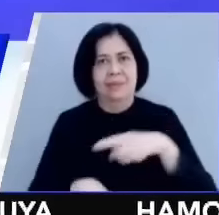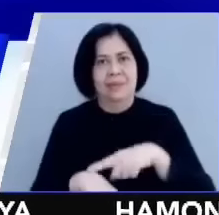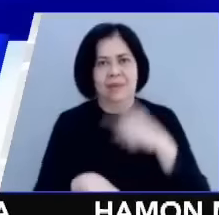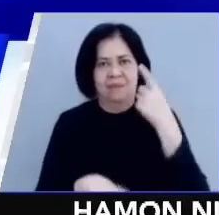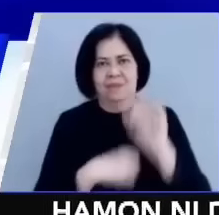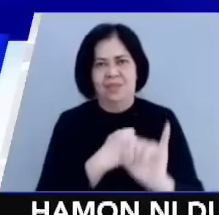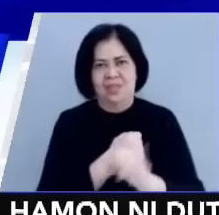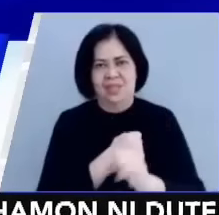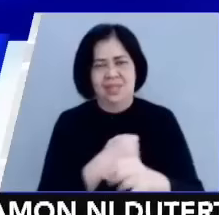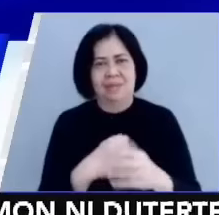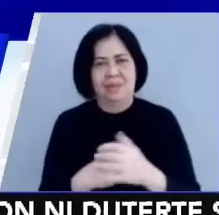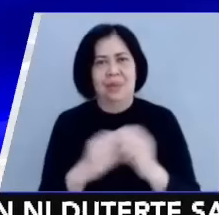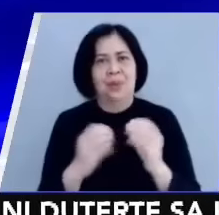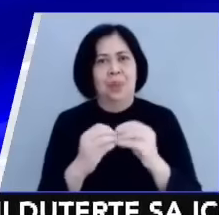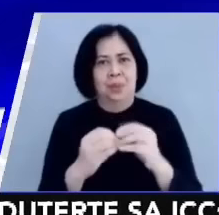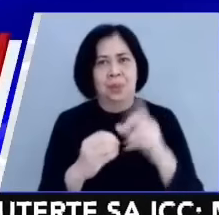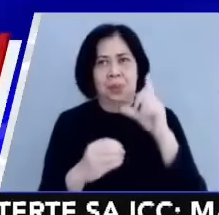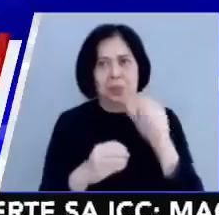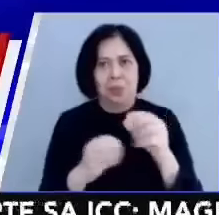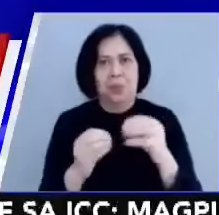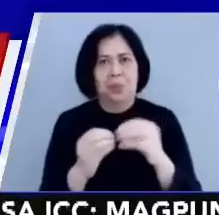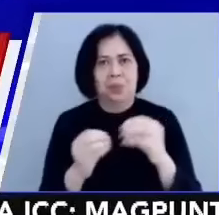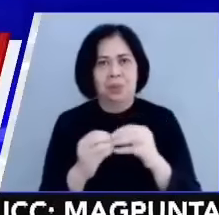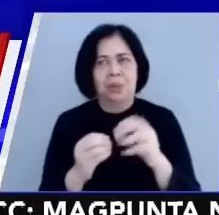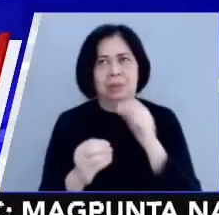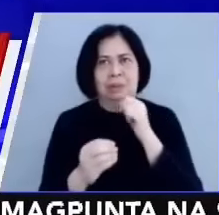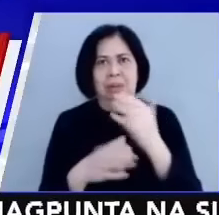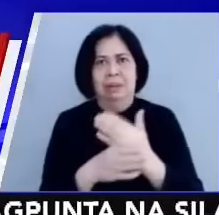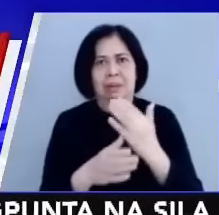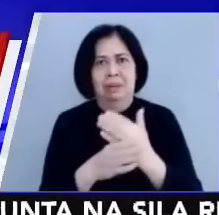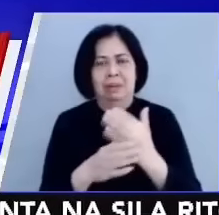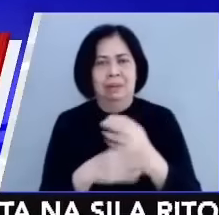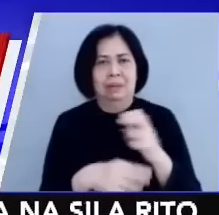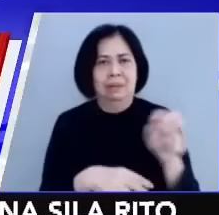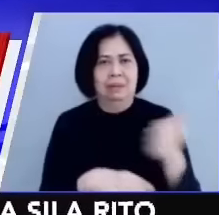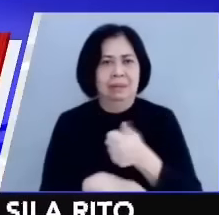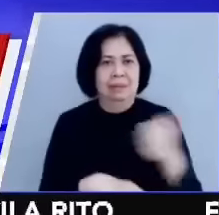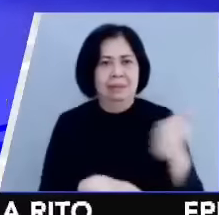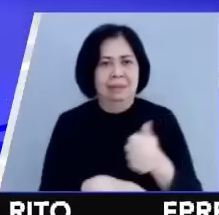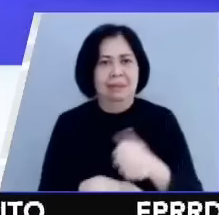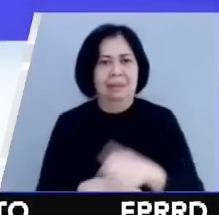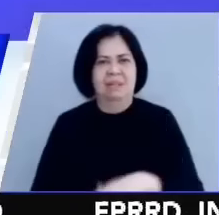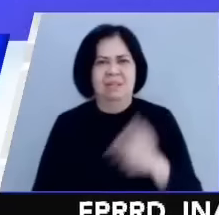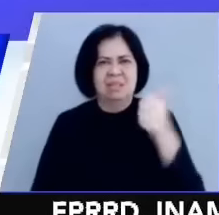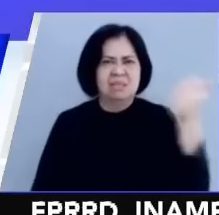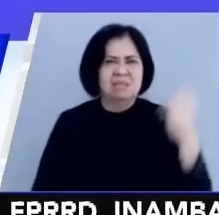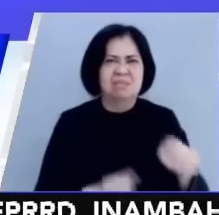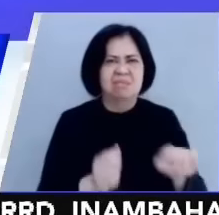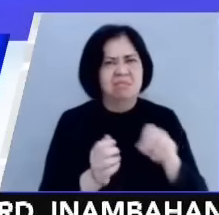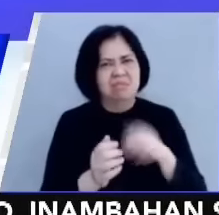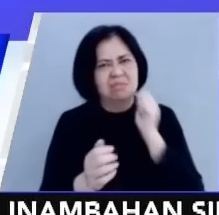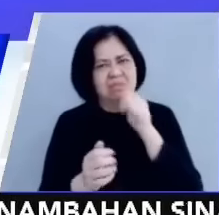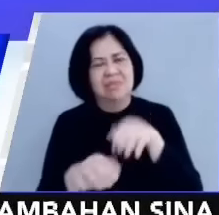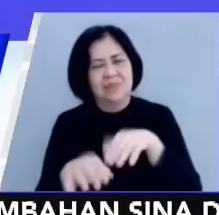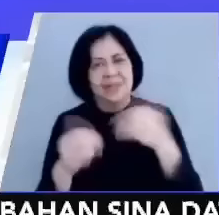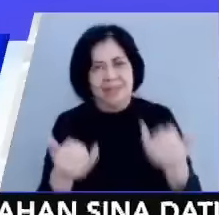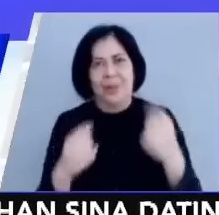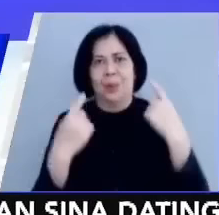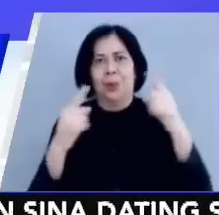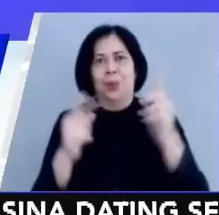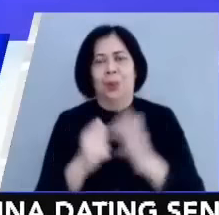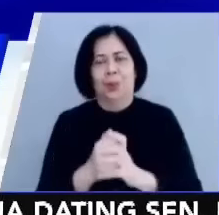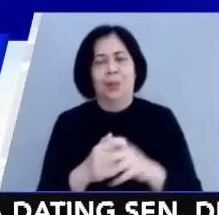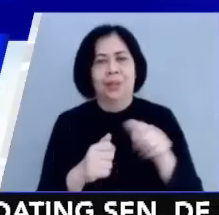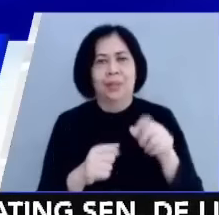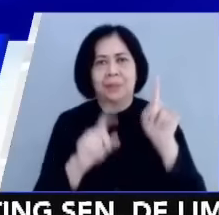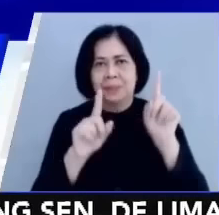at mas di na jahe sa biyahe. Kumbaga hindi na matatraffic-traffic yung mga ganon. Nag-test run na ng riles sa LRT 1 extension,